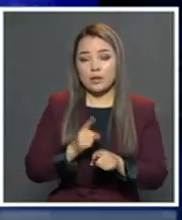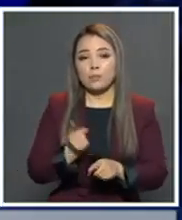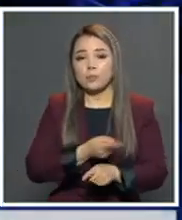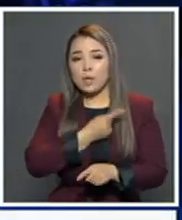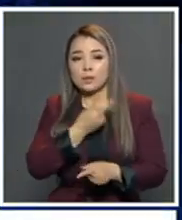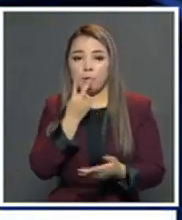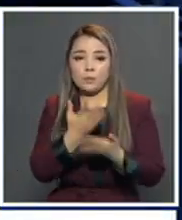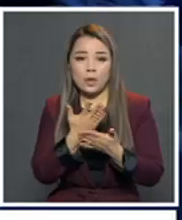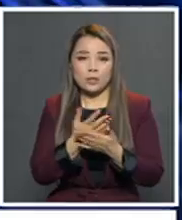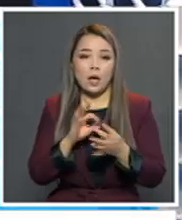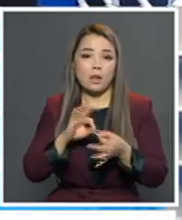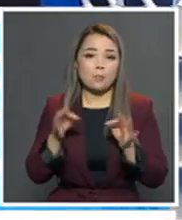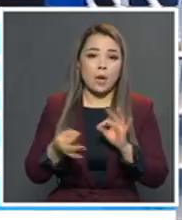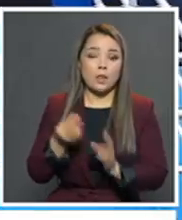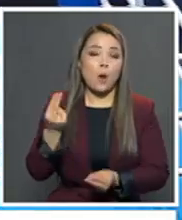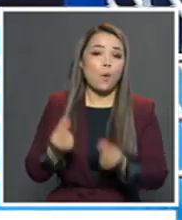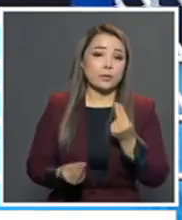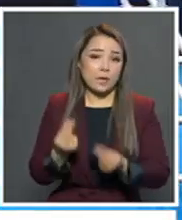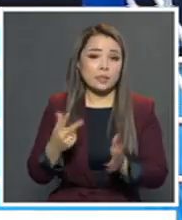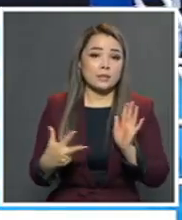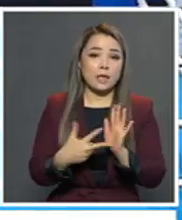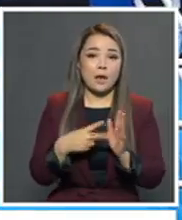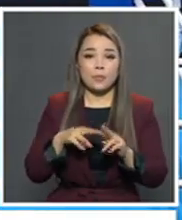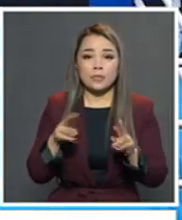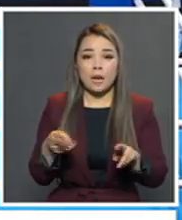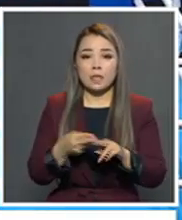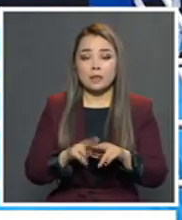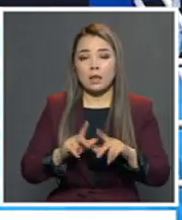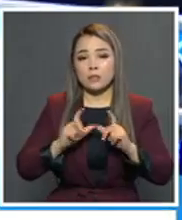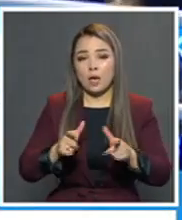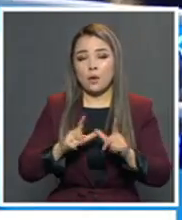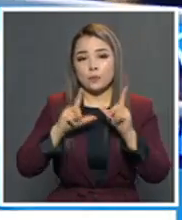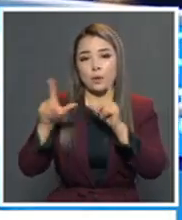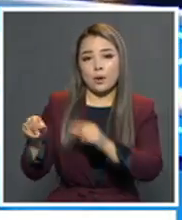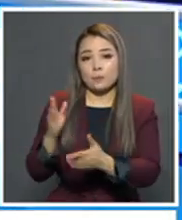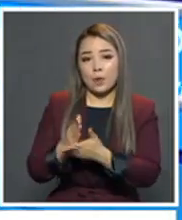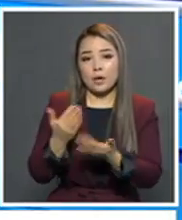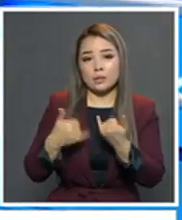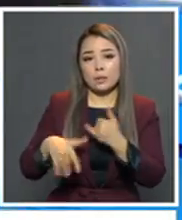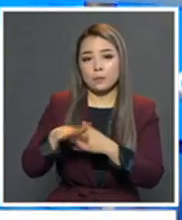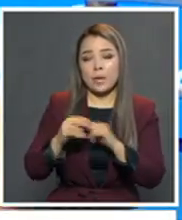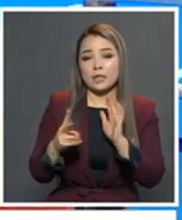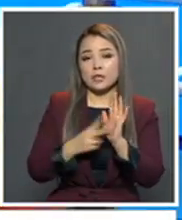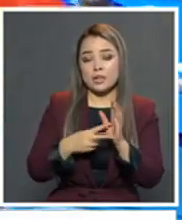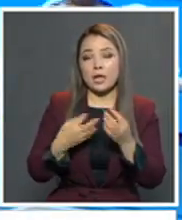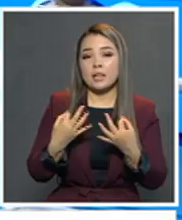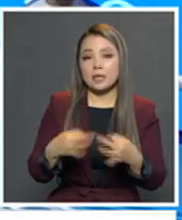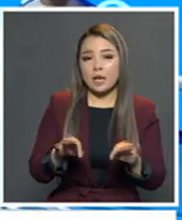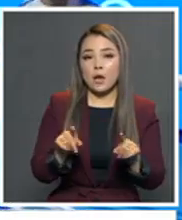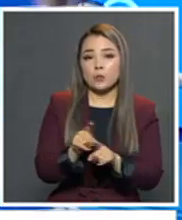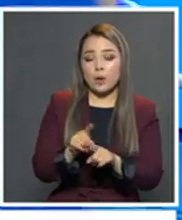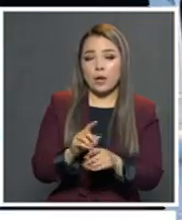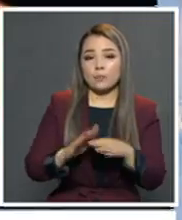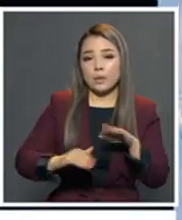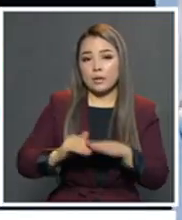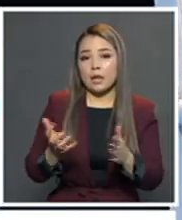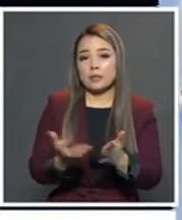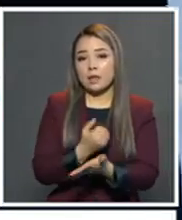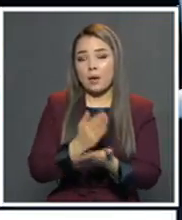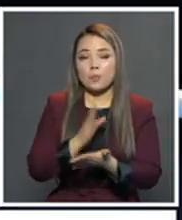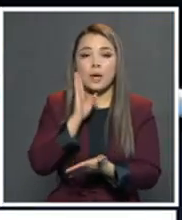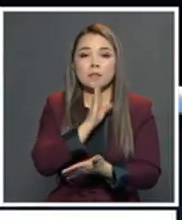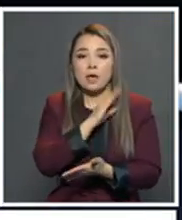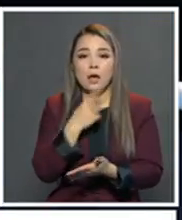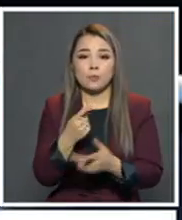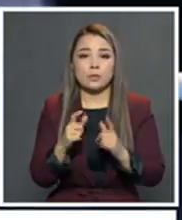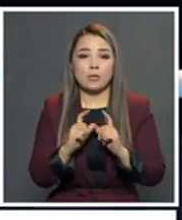өнер көрсетіп, Олимпиада ойындарына 8 бірдей жолдама ұтып алды. Ерлер құрамасы 7 лицензияға қол жеткізсе, әйелдер арасында бір